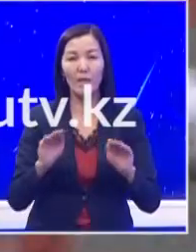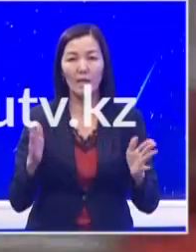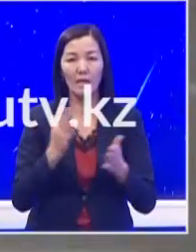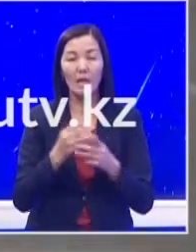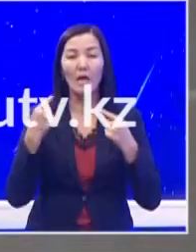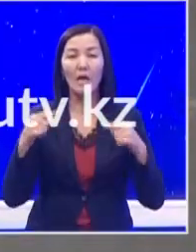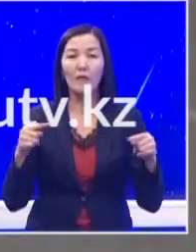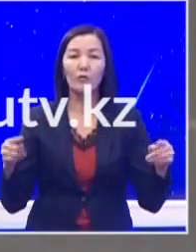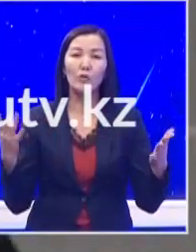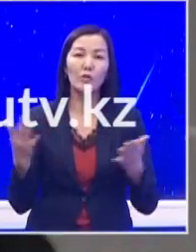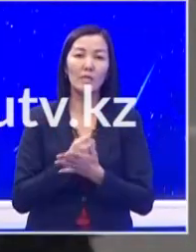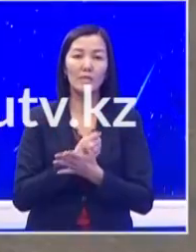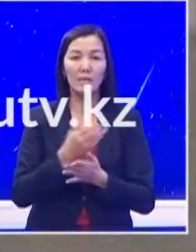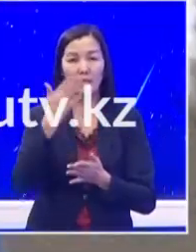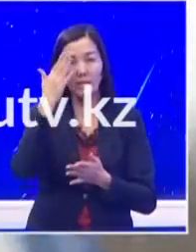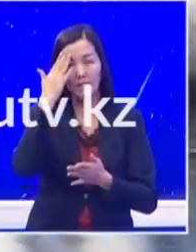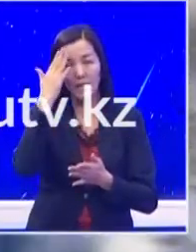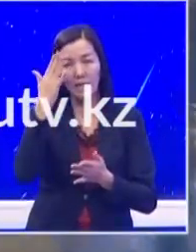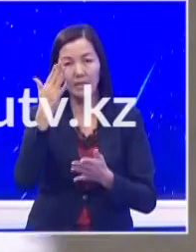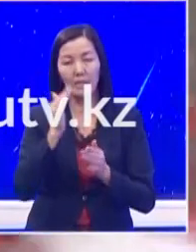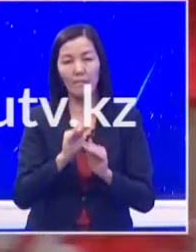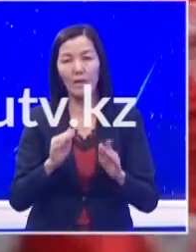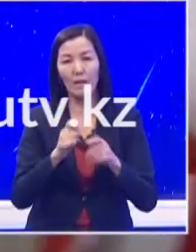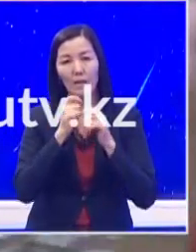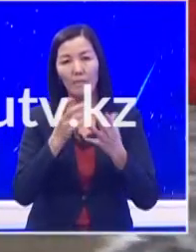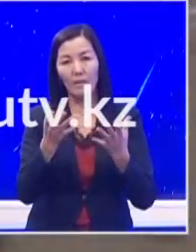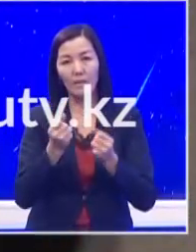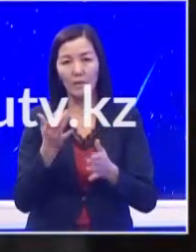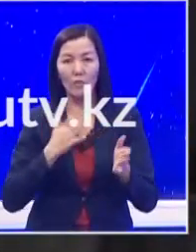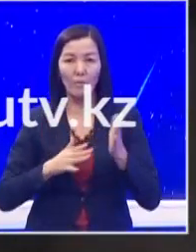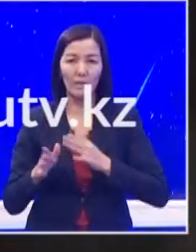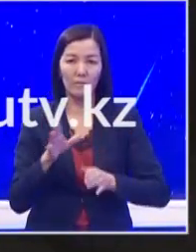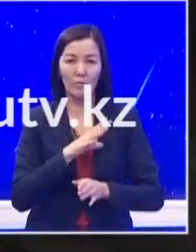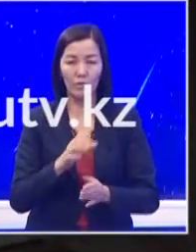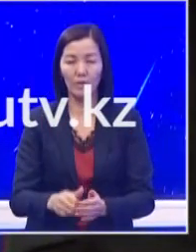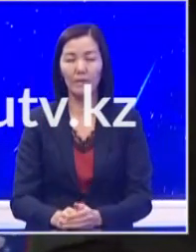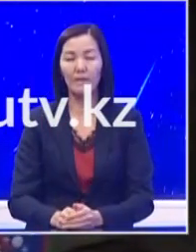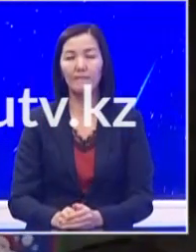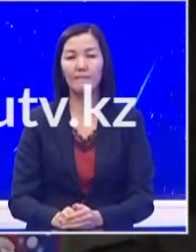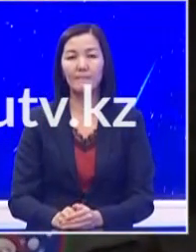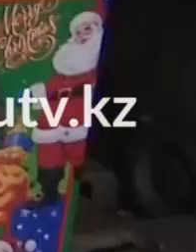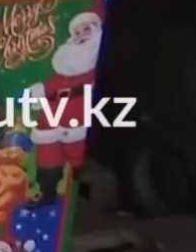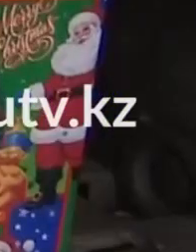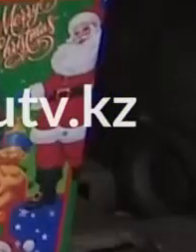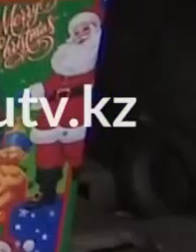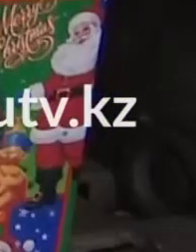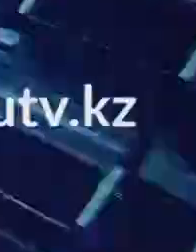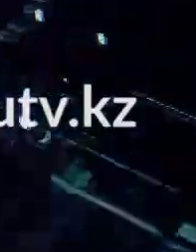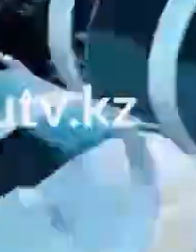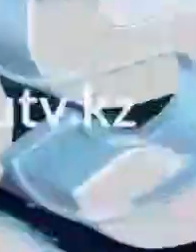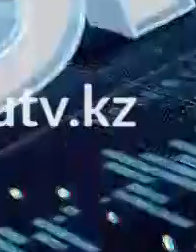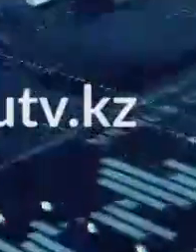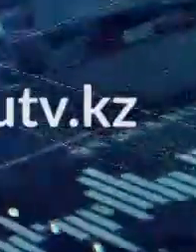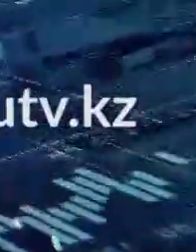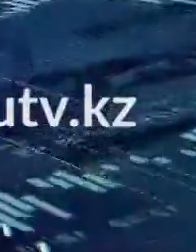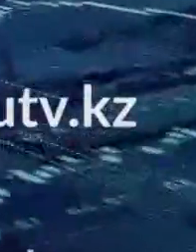әртүрлі жетістіктерге жеткен дарынды оқушылар да мерекелік тарту алып мәз болды. Әділет Балтабек, Жетісу арнасы.